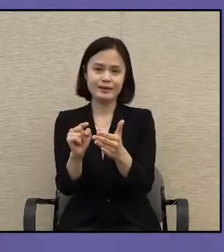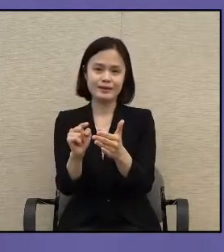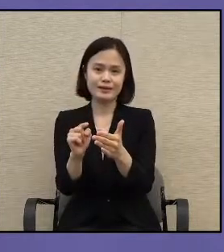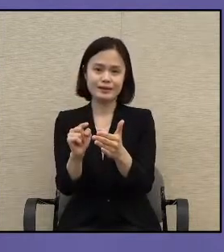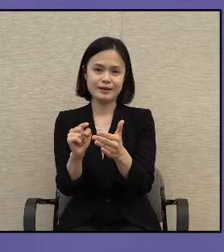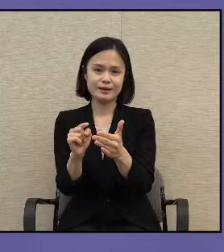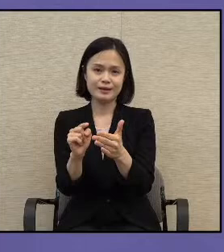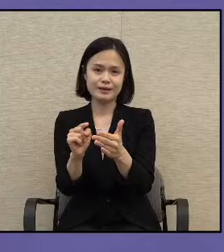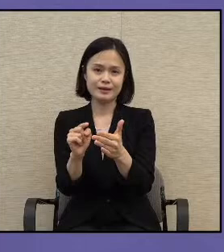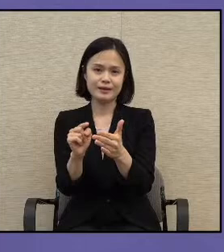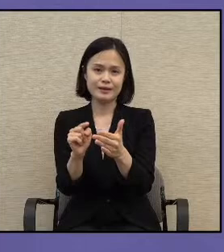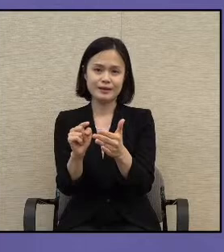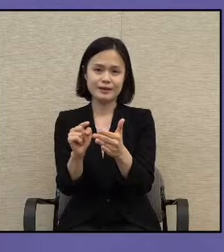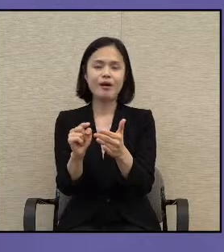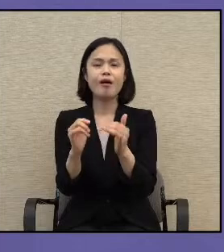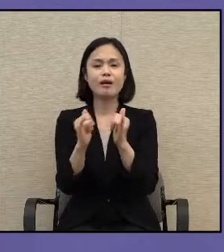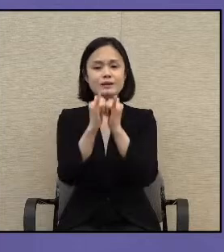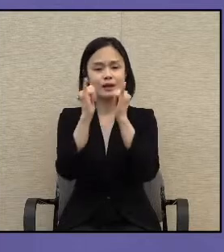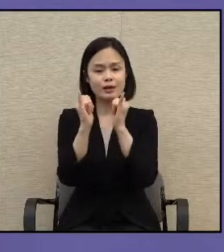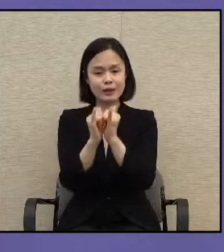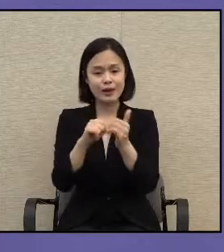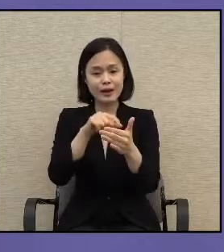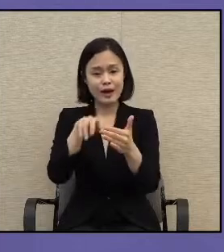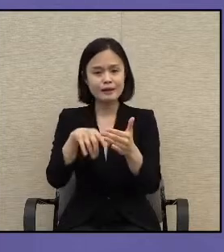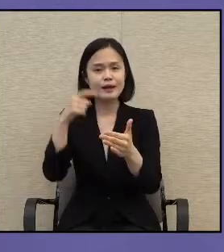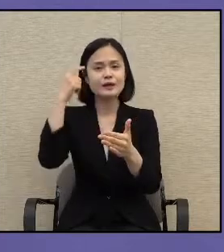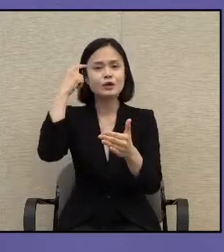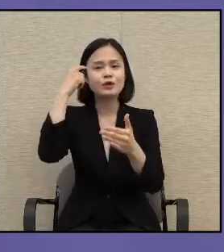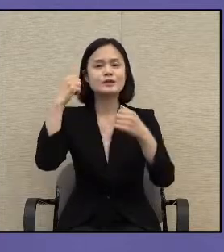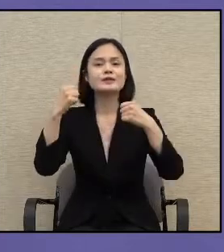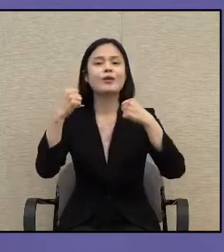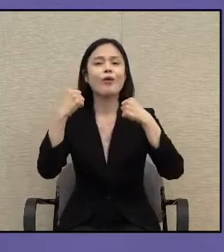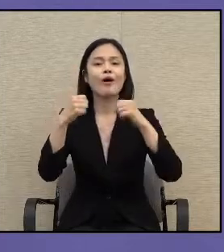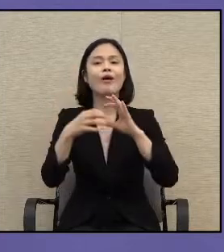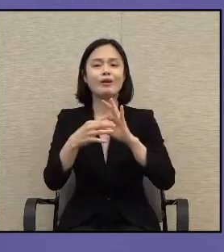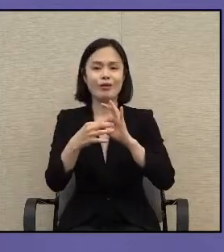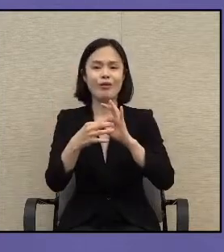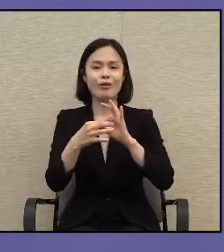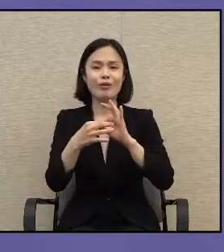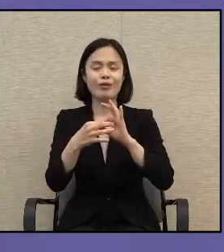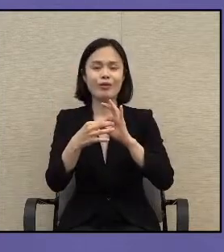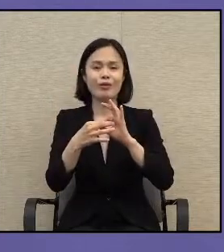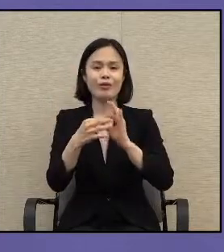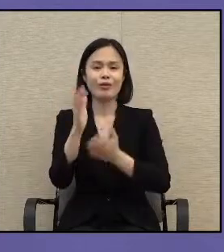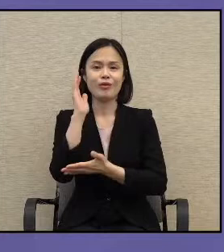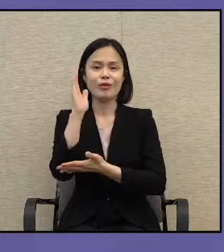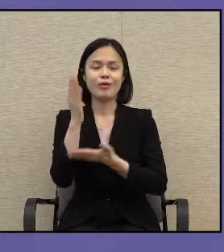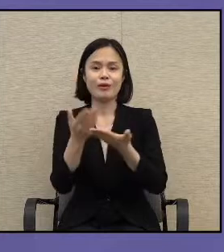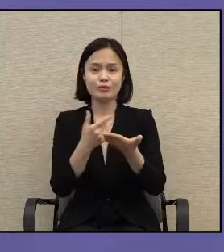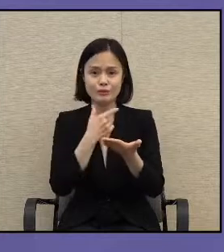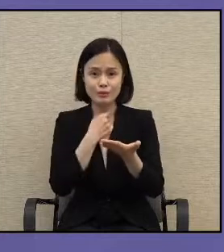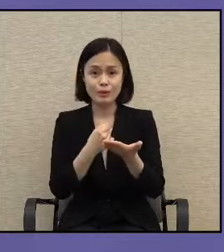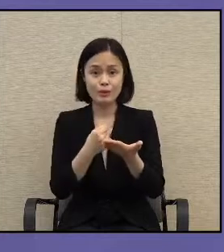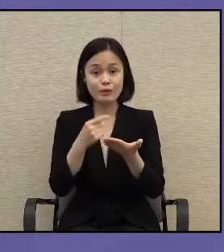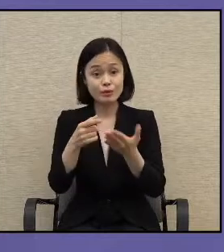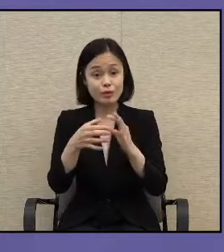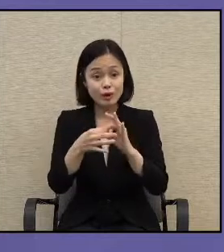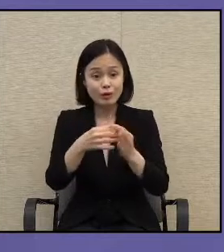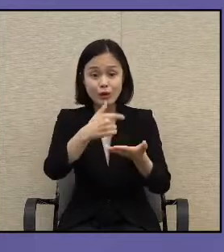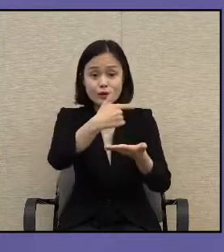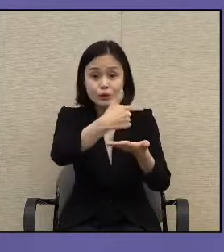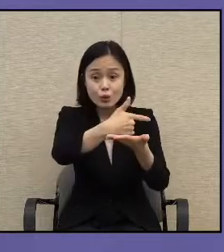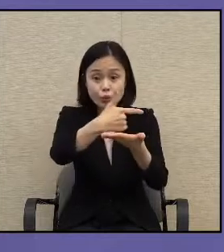social inequalities in mental health하고 관련해서 이렇게 여러 문헌들의 리뷰